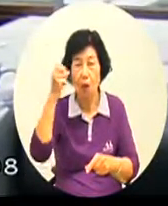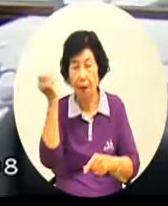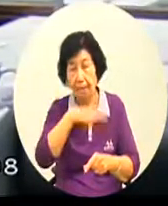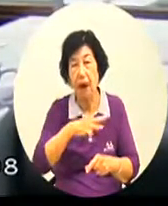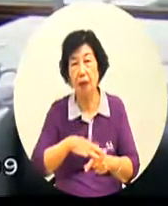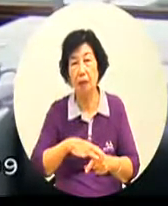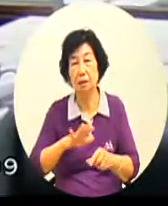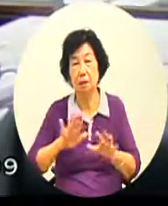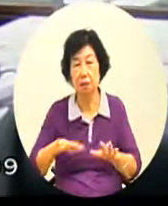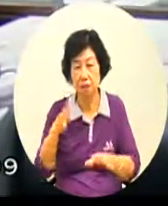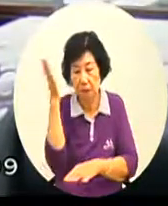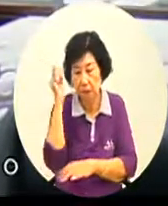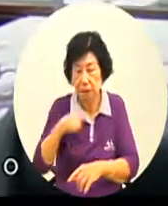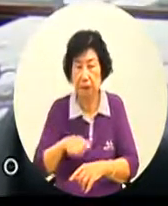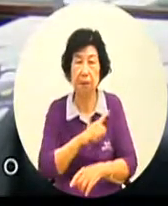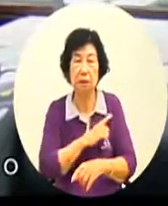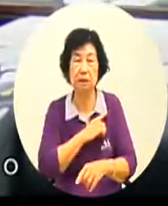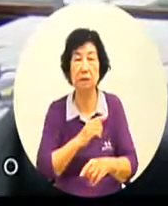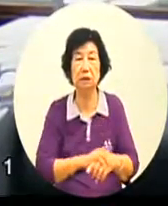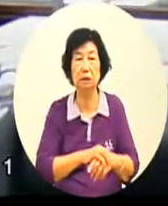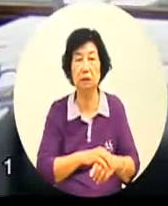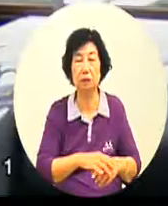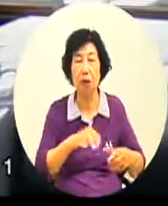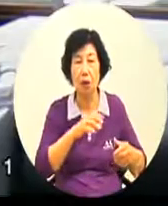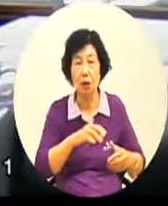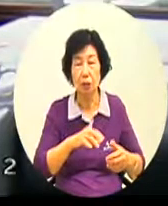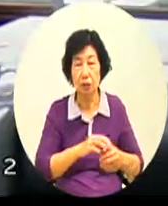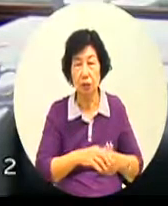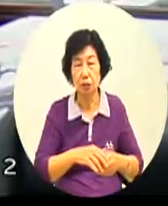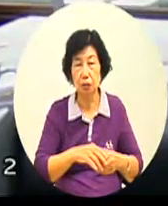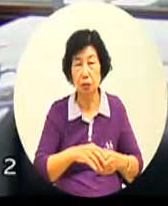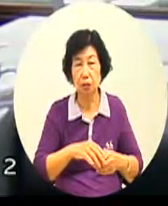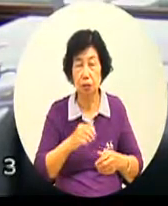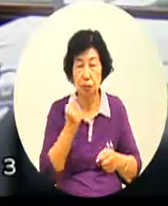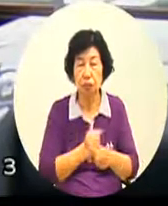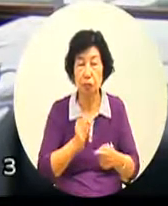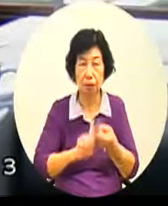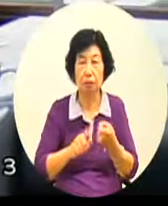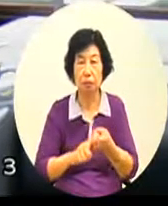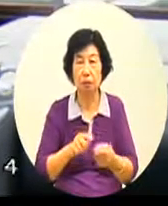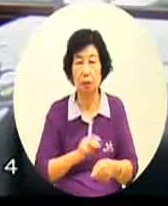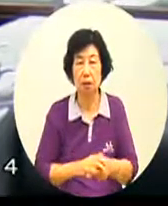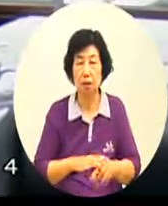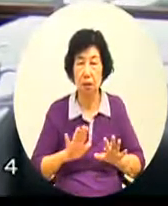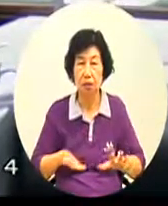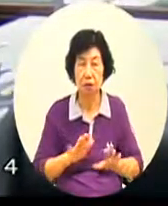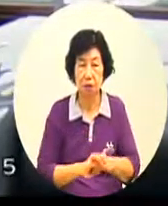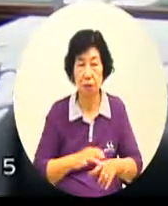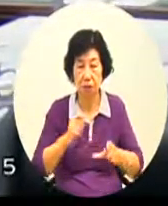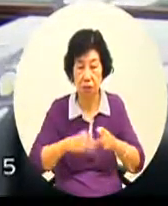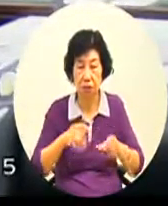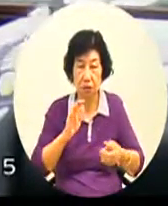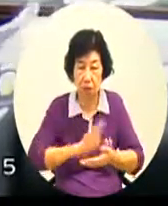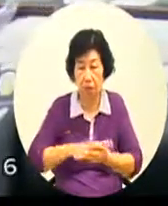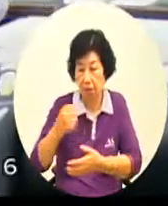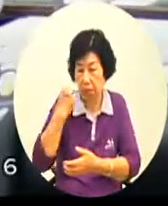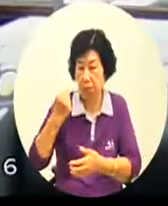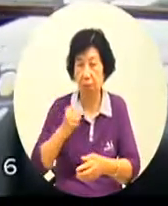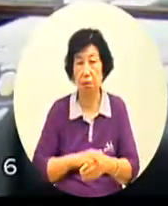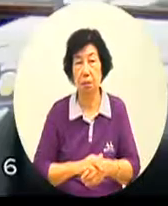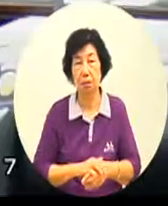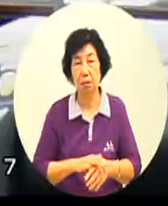现在劳基法的状况，每一个老板都觉得非常压力非常非常的大， 但是呢，高雄市政府带头做这